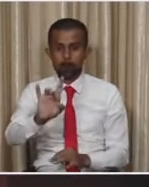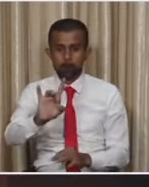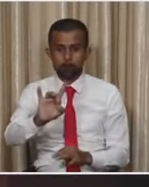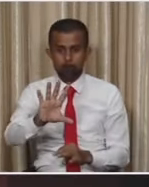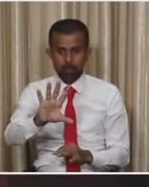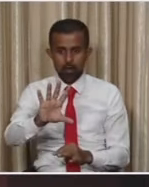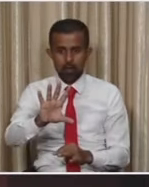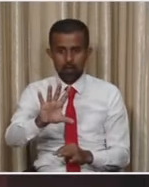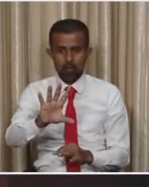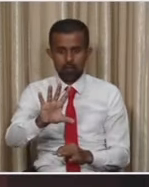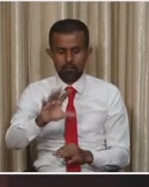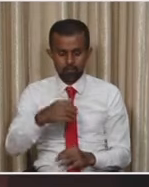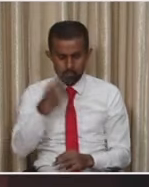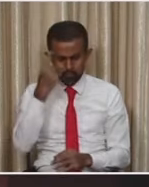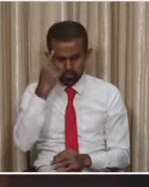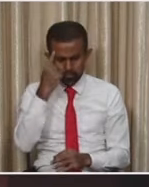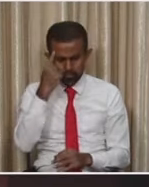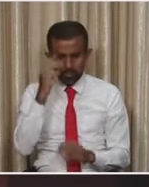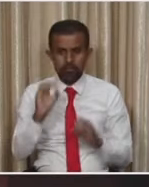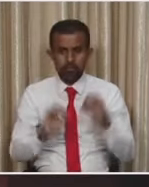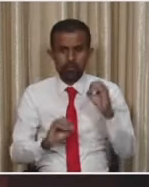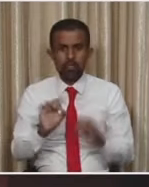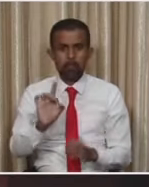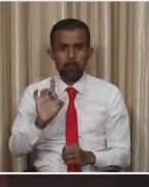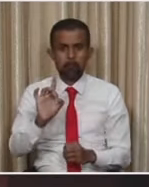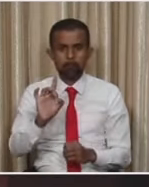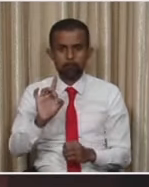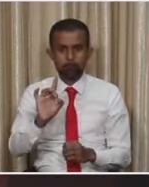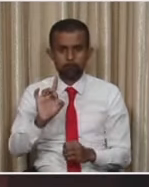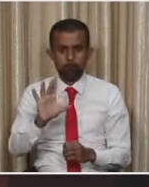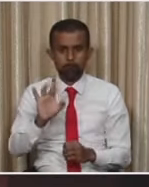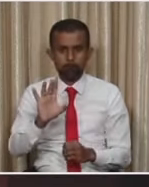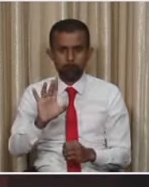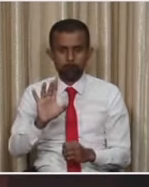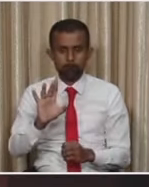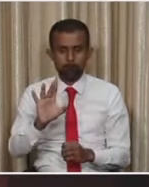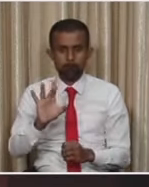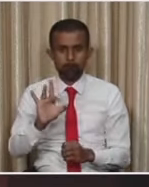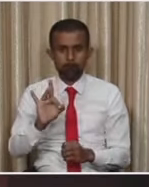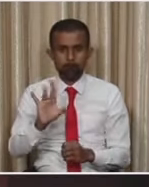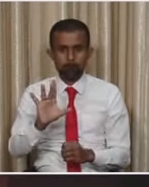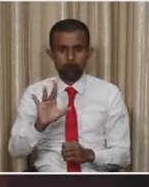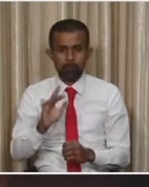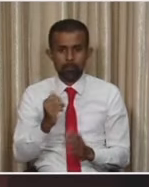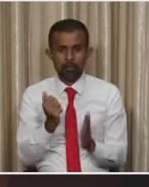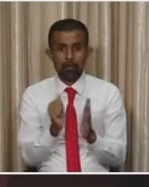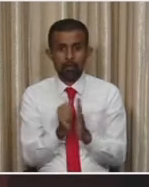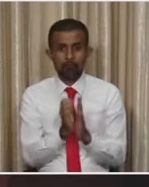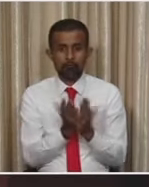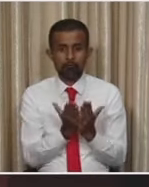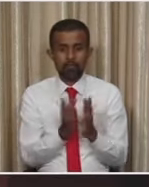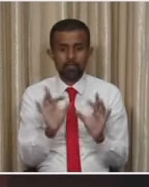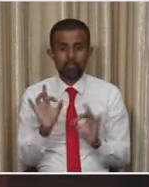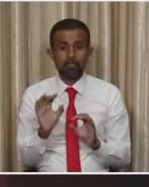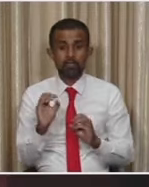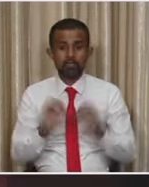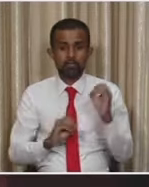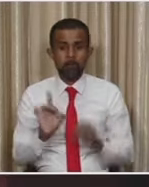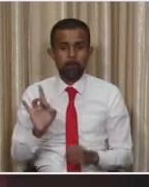අර මගේ මතක හැටියට 15%ක සීමා සහිත ඒ ගිණුමේ වටිනාකමට